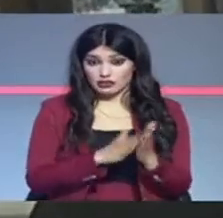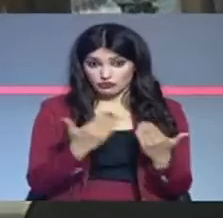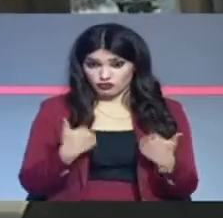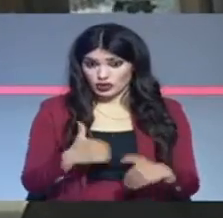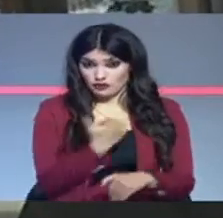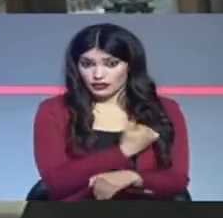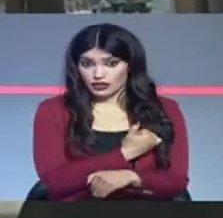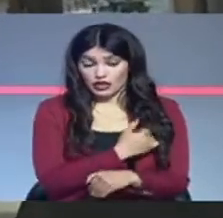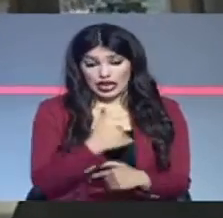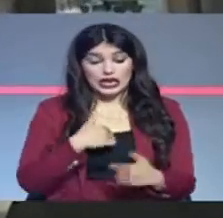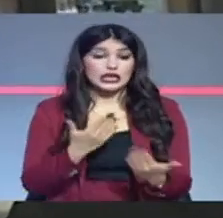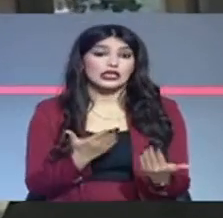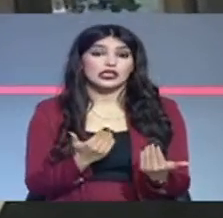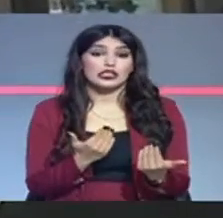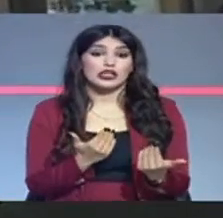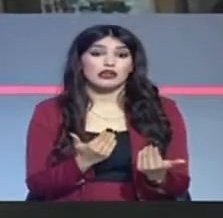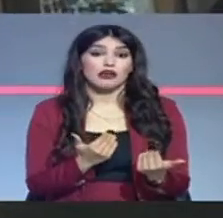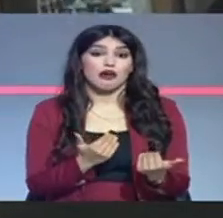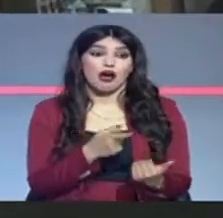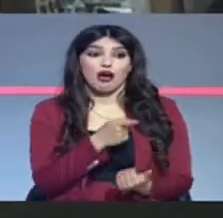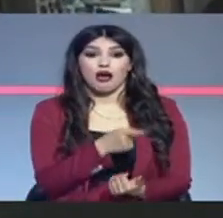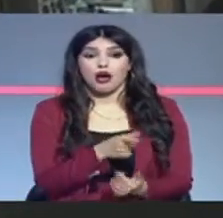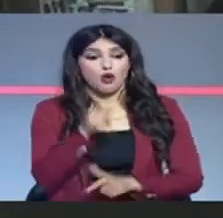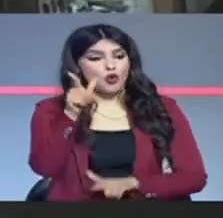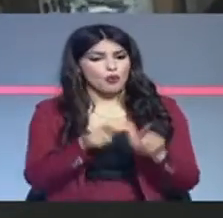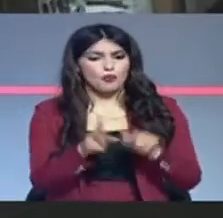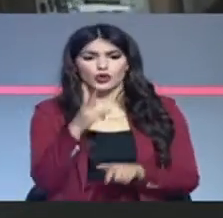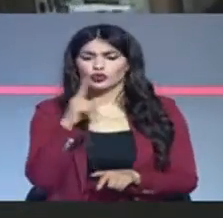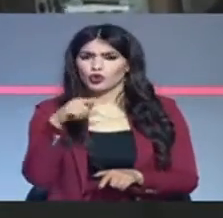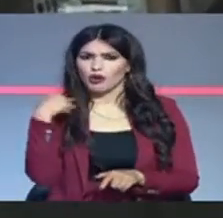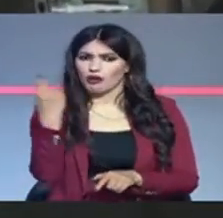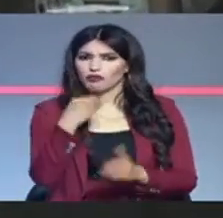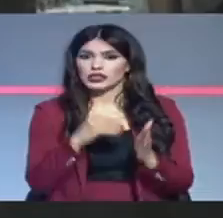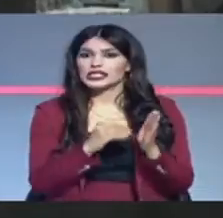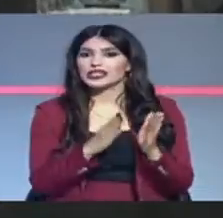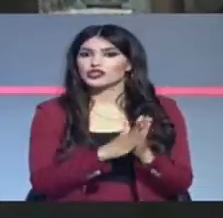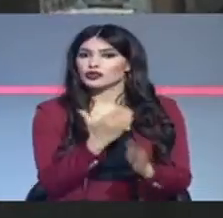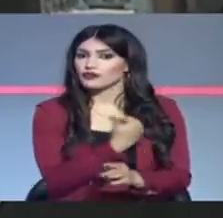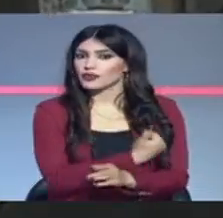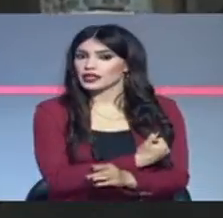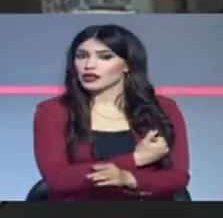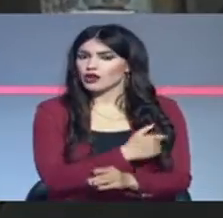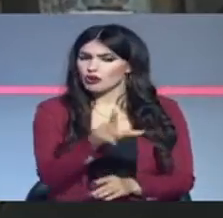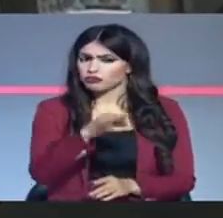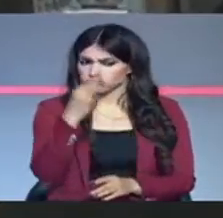وننتظر انه معناها بشان المواطنين ياخذوا